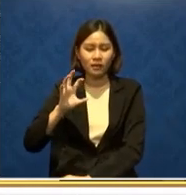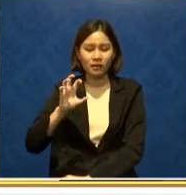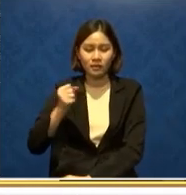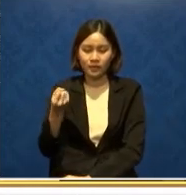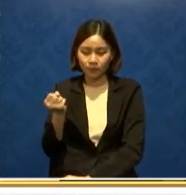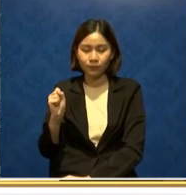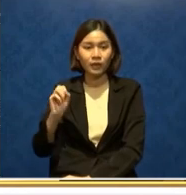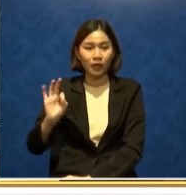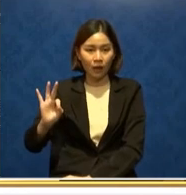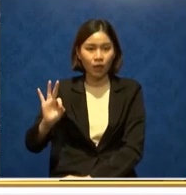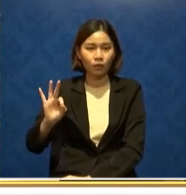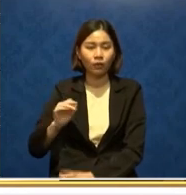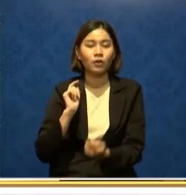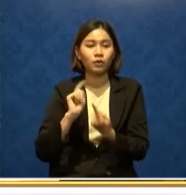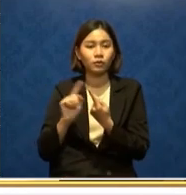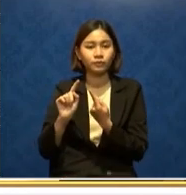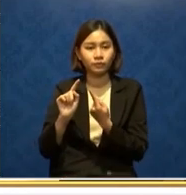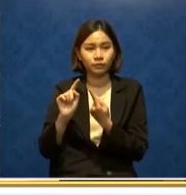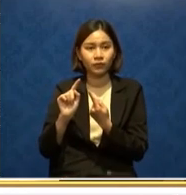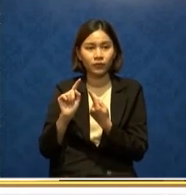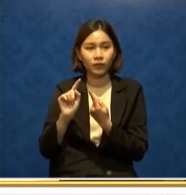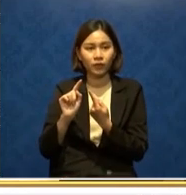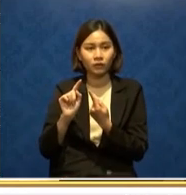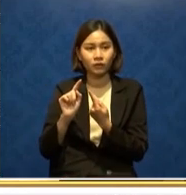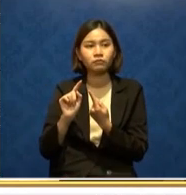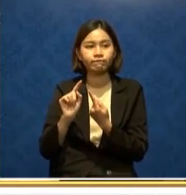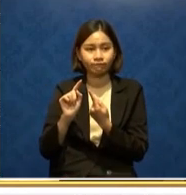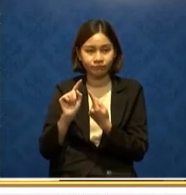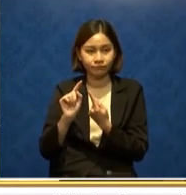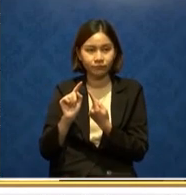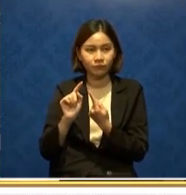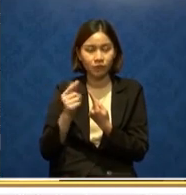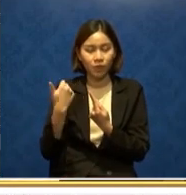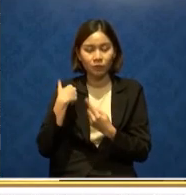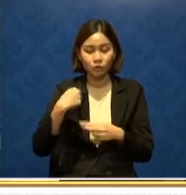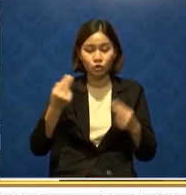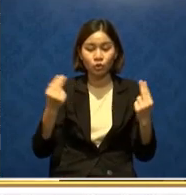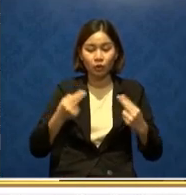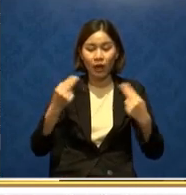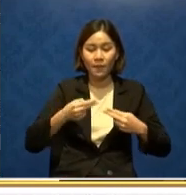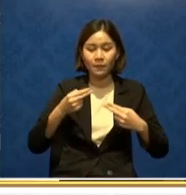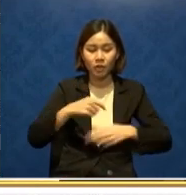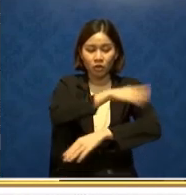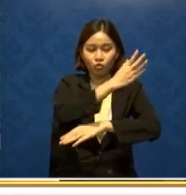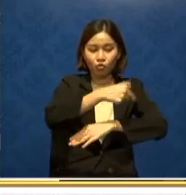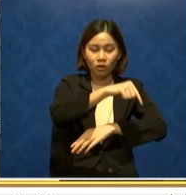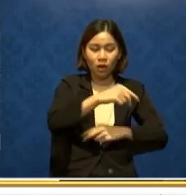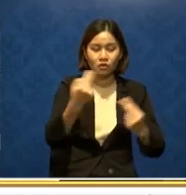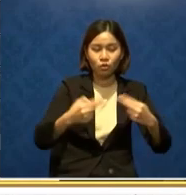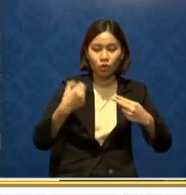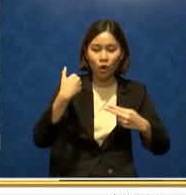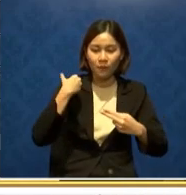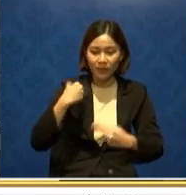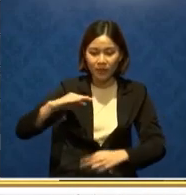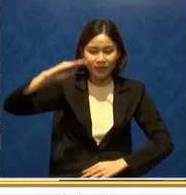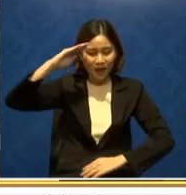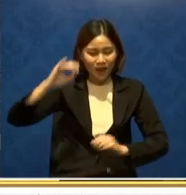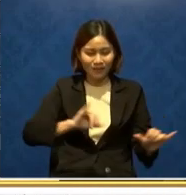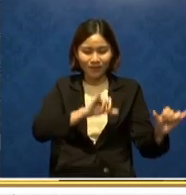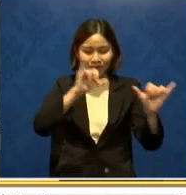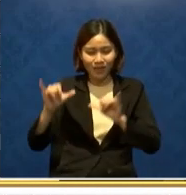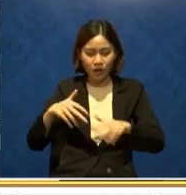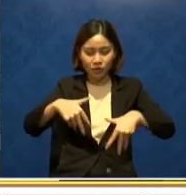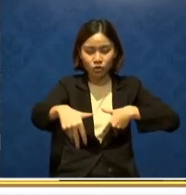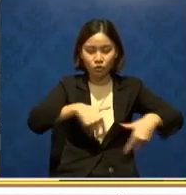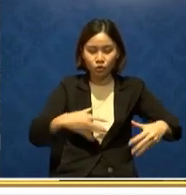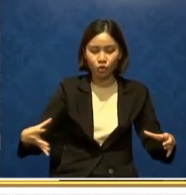.2519นะคะทางชายแดนของเรามีภัยสงครามนะคะก็ทหารก็มีการอพยพราษฎร